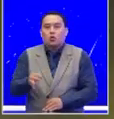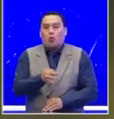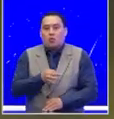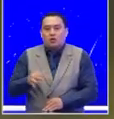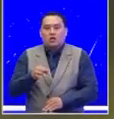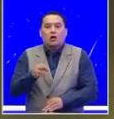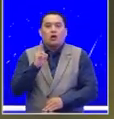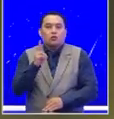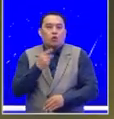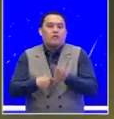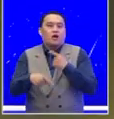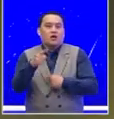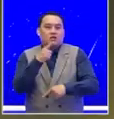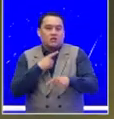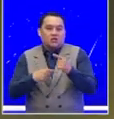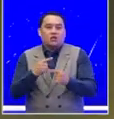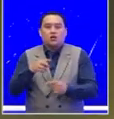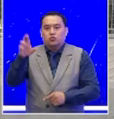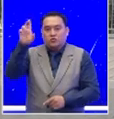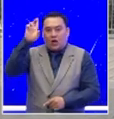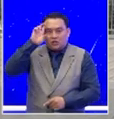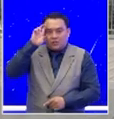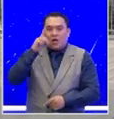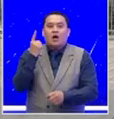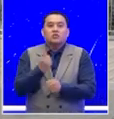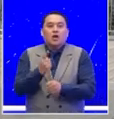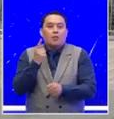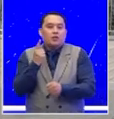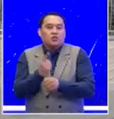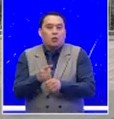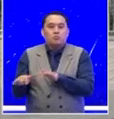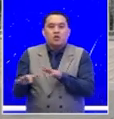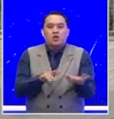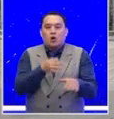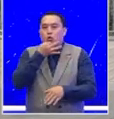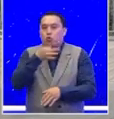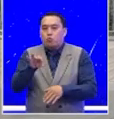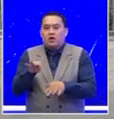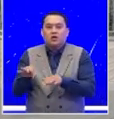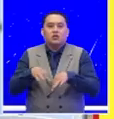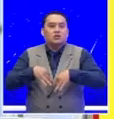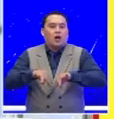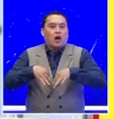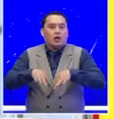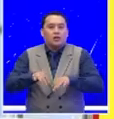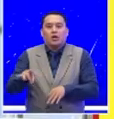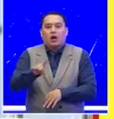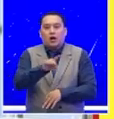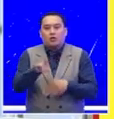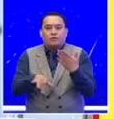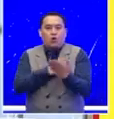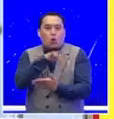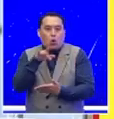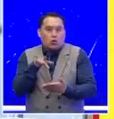области, возвращающихся из иностранных государств. Запрещается передвижение на любых видах транспорта между районами и